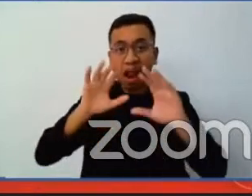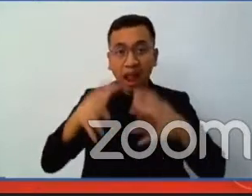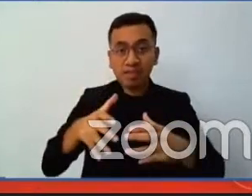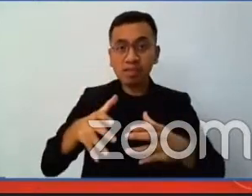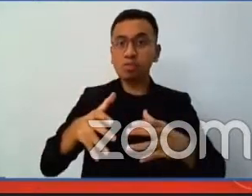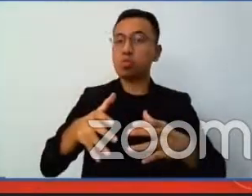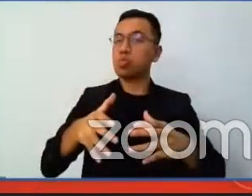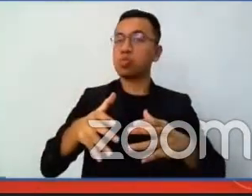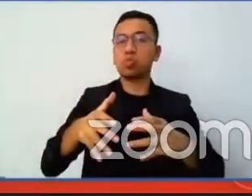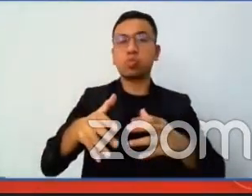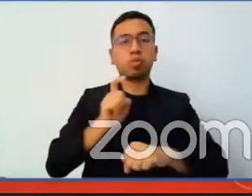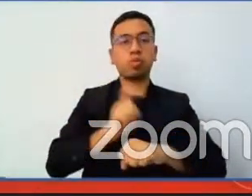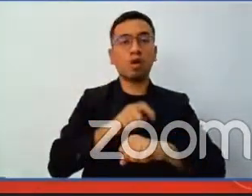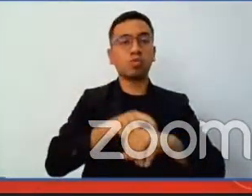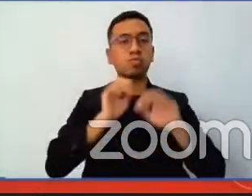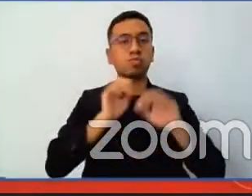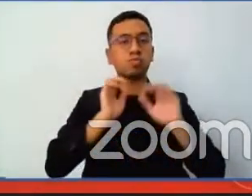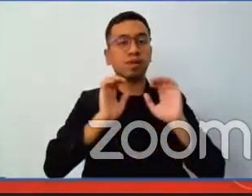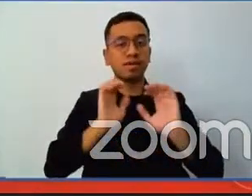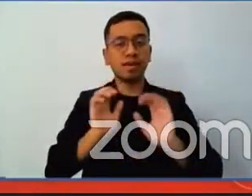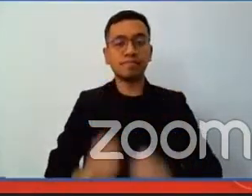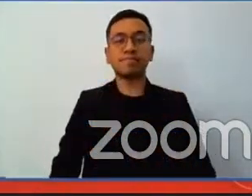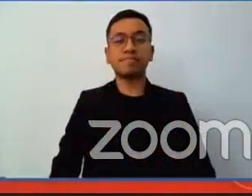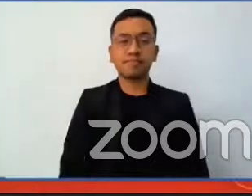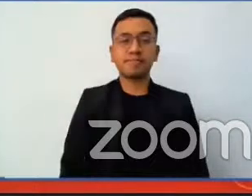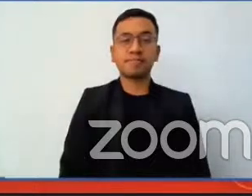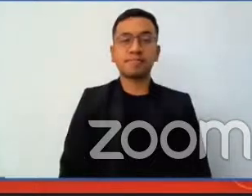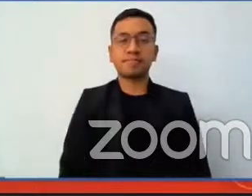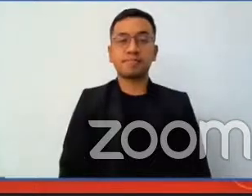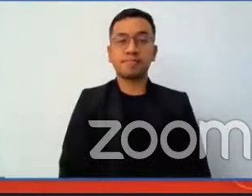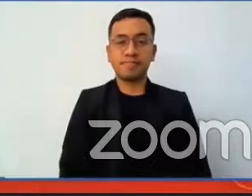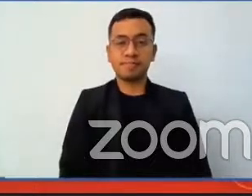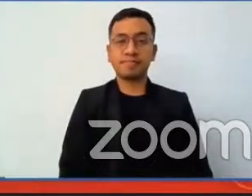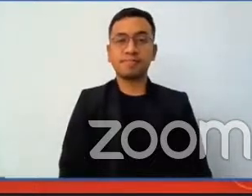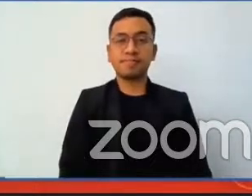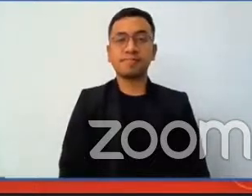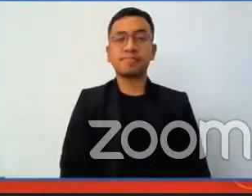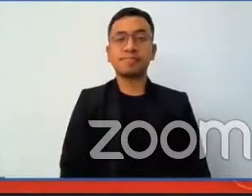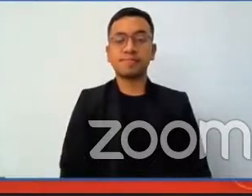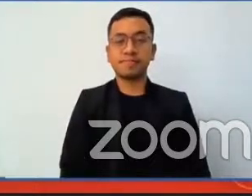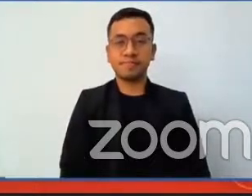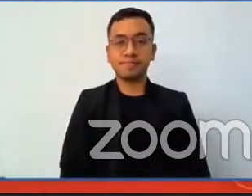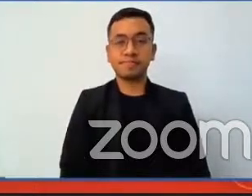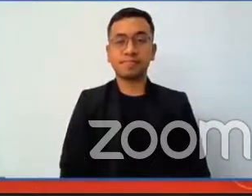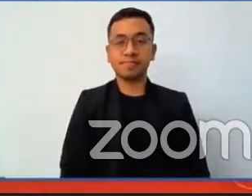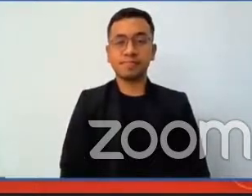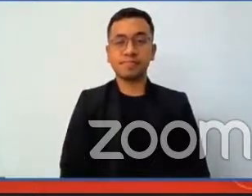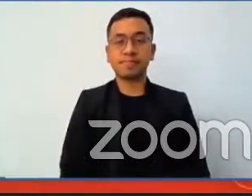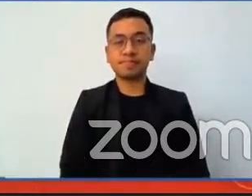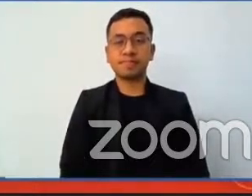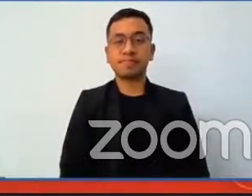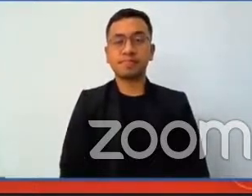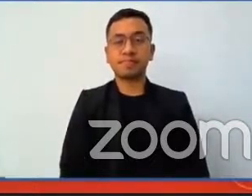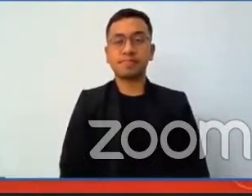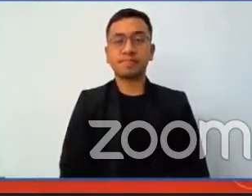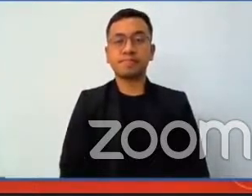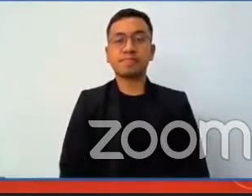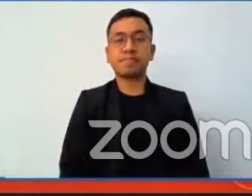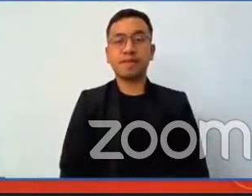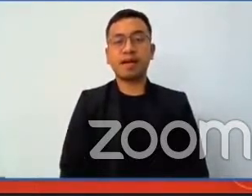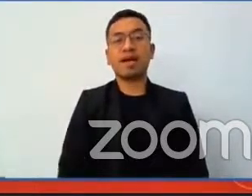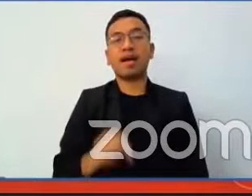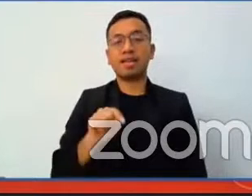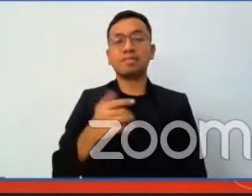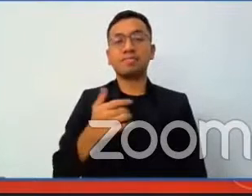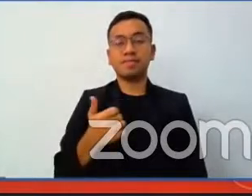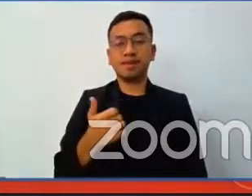membutuhkan waktu untuk mempersiapkan semua dokumen tersebut. Nah, jadi ini yang